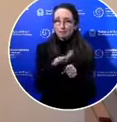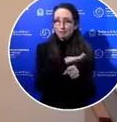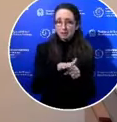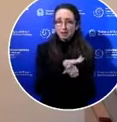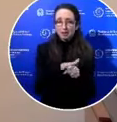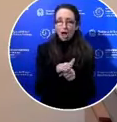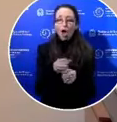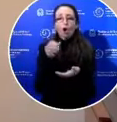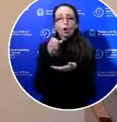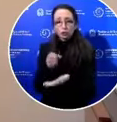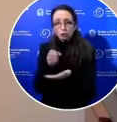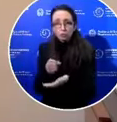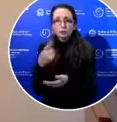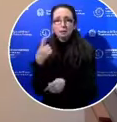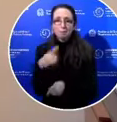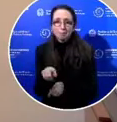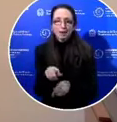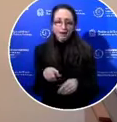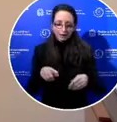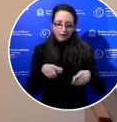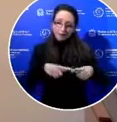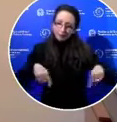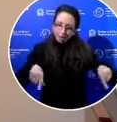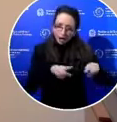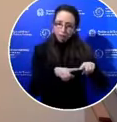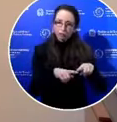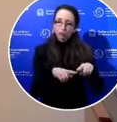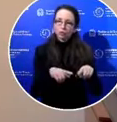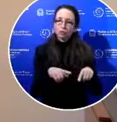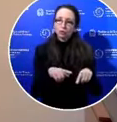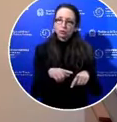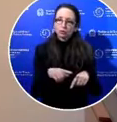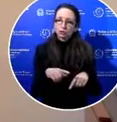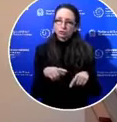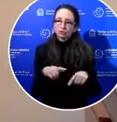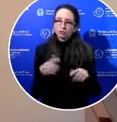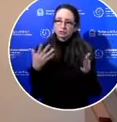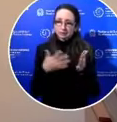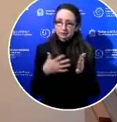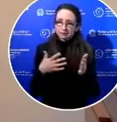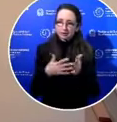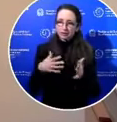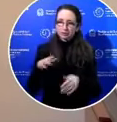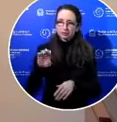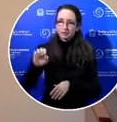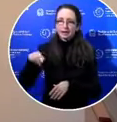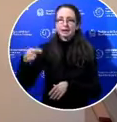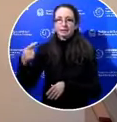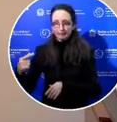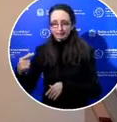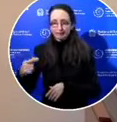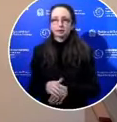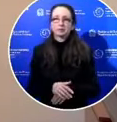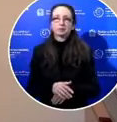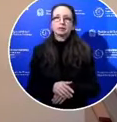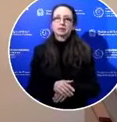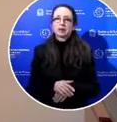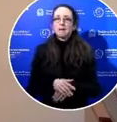in merito al tavolo Pandemia Disagio Giovanile NIT, che mediante il coinvolgimento di tutte le amministrazioni